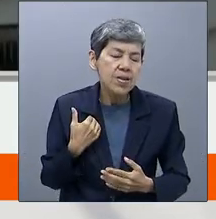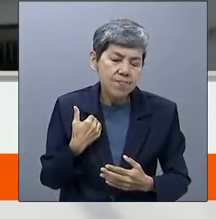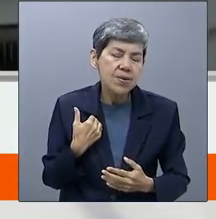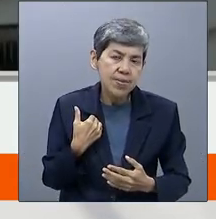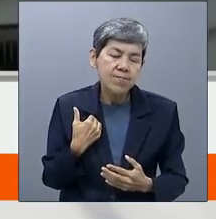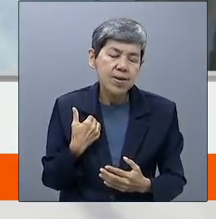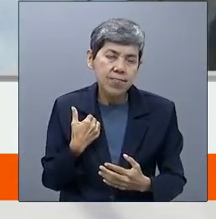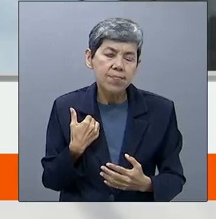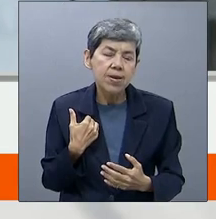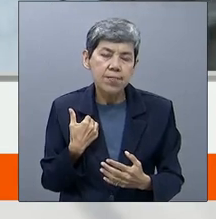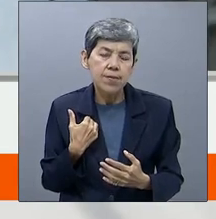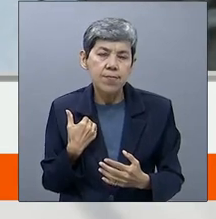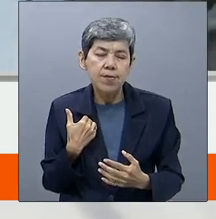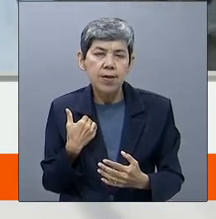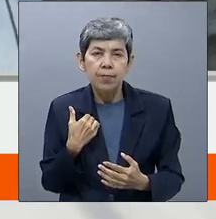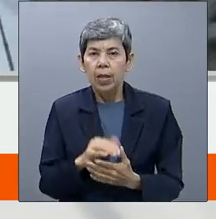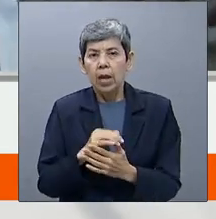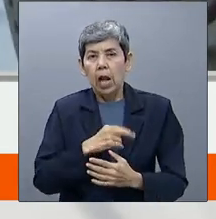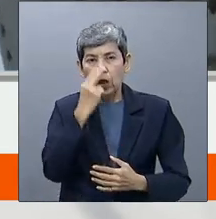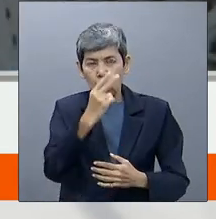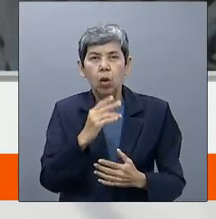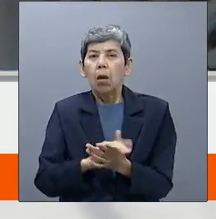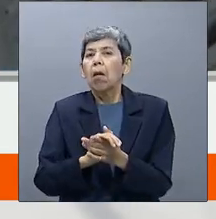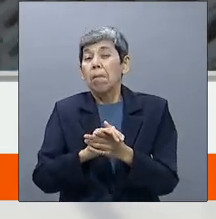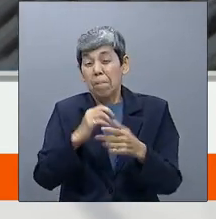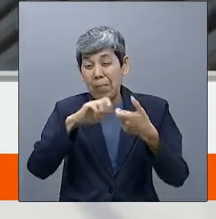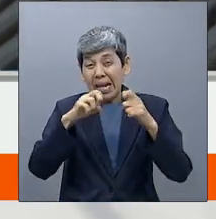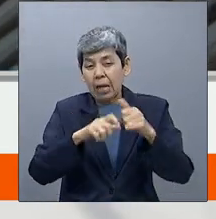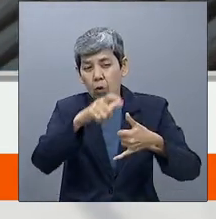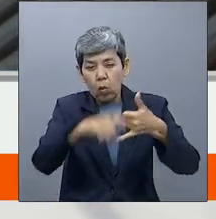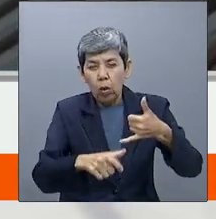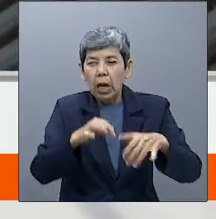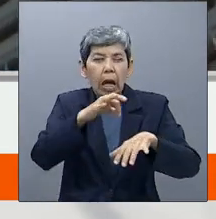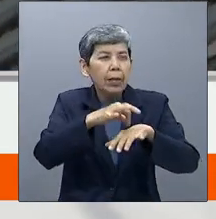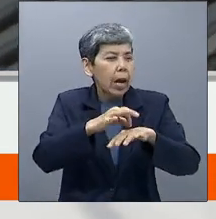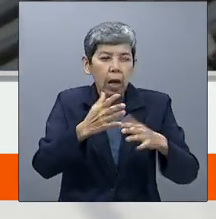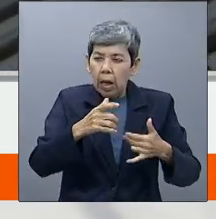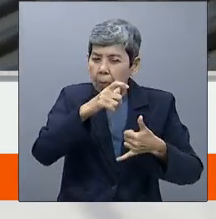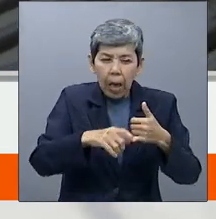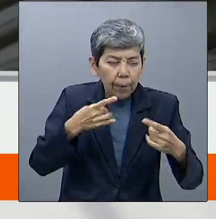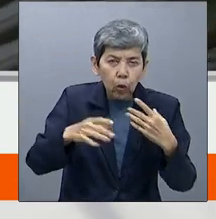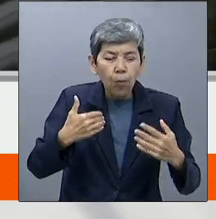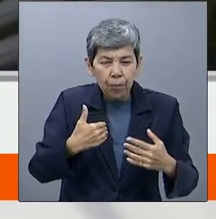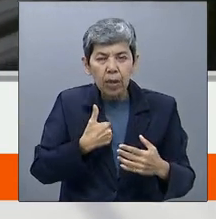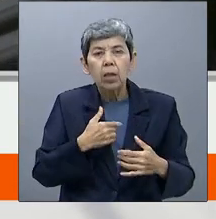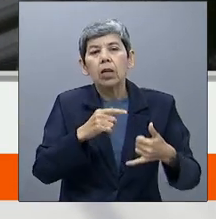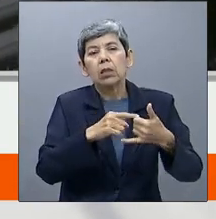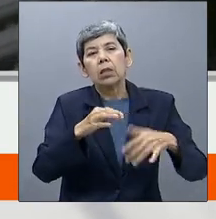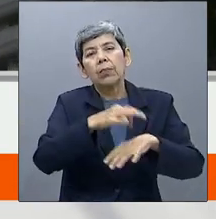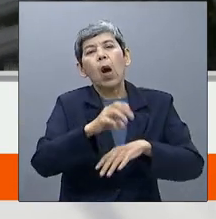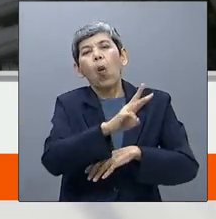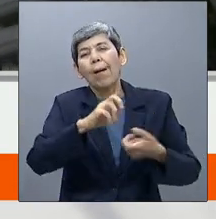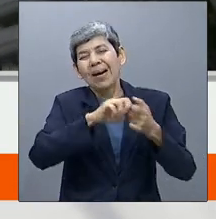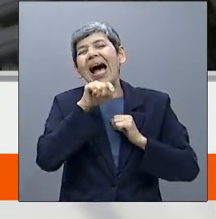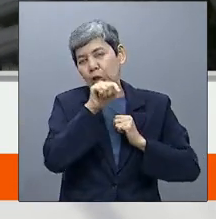ตรงเนี้ยมันมีปัญหาตรงคุณวุฒิขาดแคลนเนี่ยนะฮะ ค่ะ มันเป็นช่องว่างมันเป็นช่องว่าง